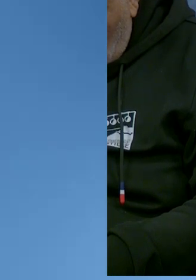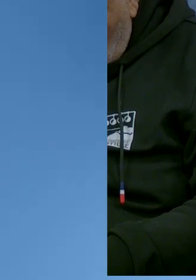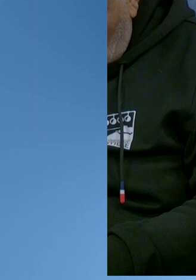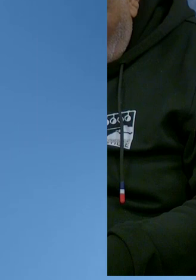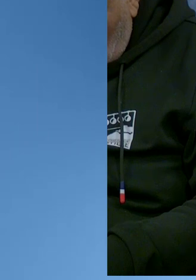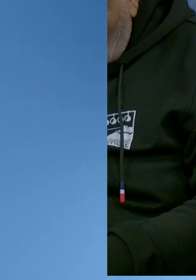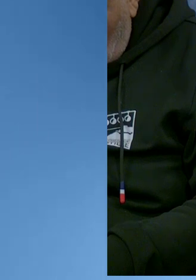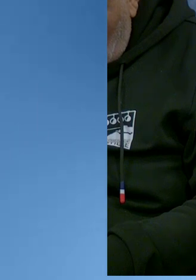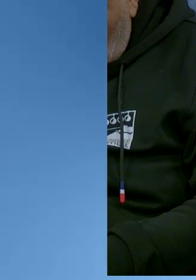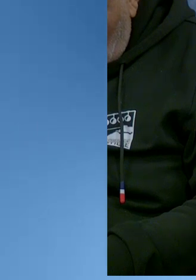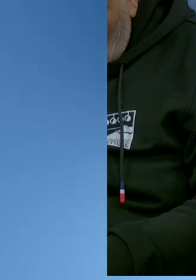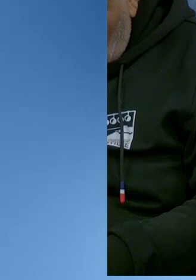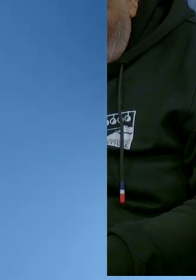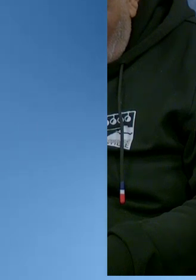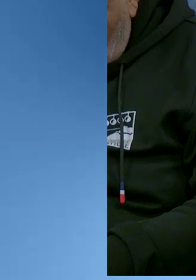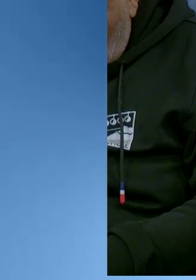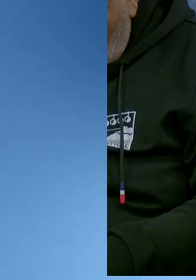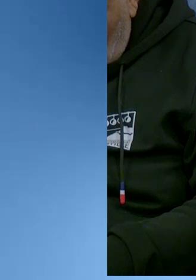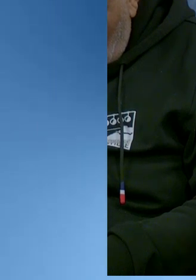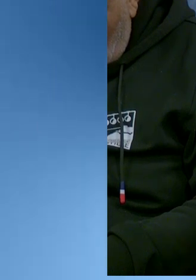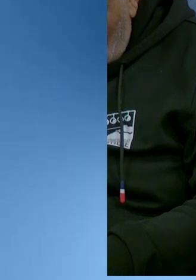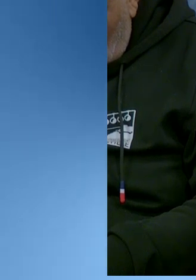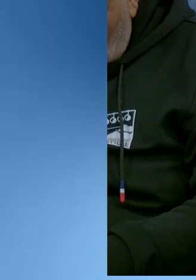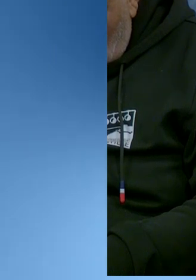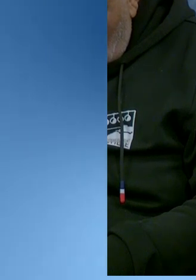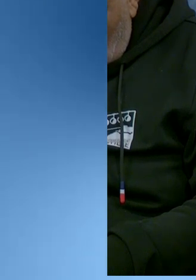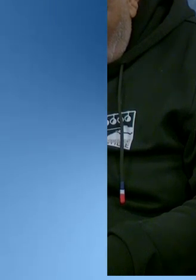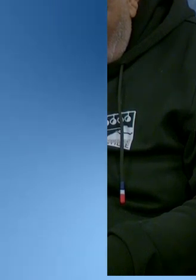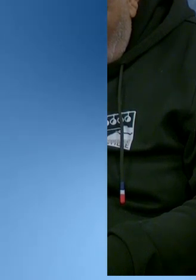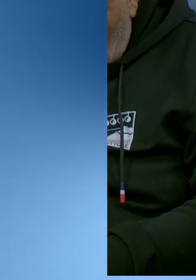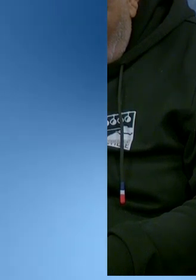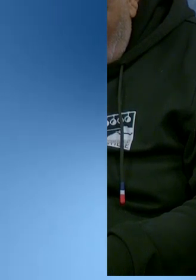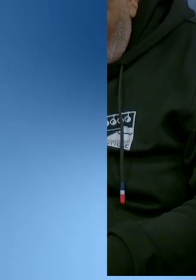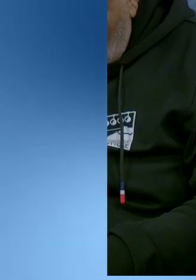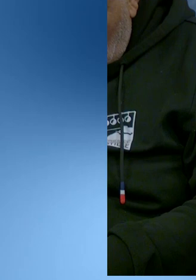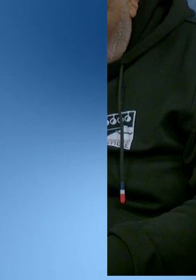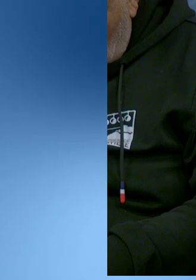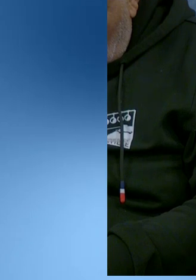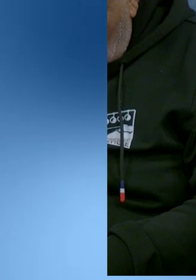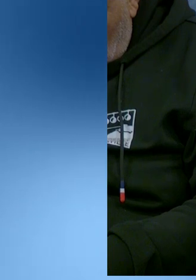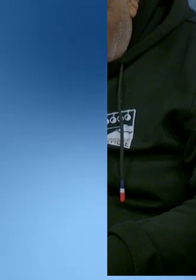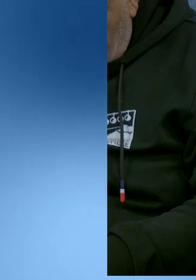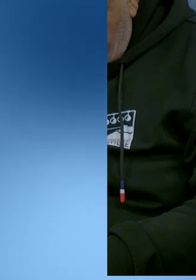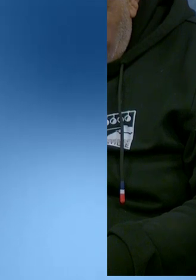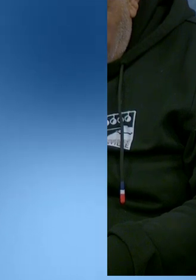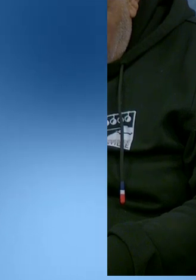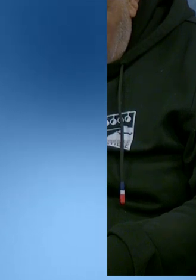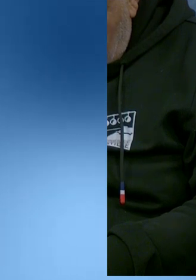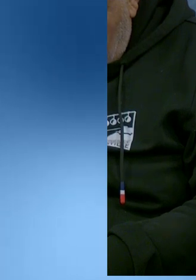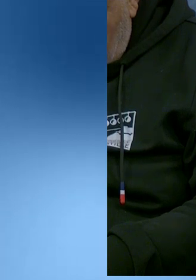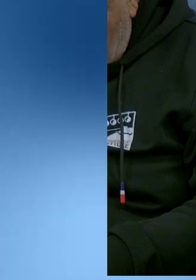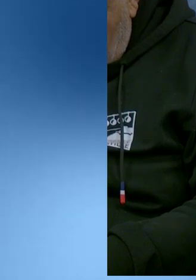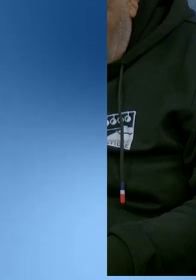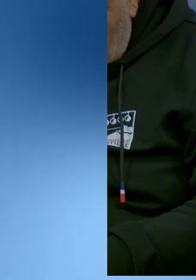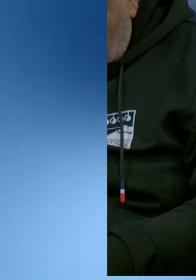circulaire puisque c'était les les thématiques et les sujets que nous voulions développer aussi au sein de ce marché de Noël et personne ici ne remet en cause les critères qui ont